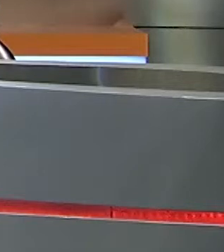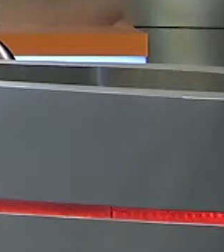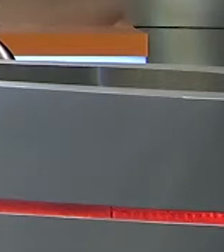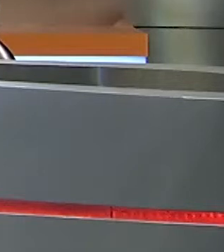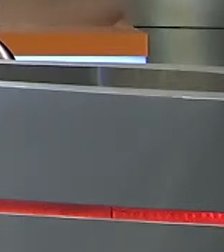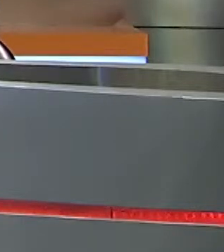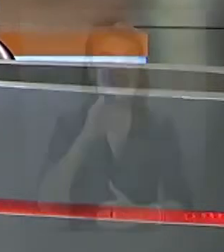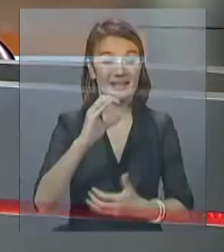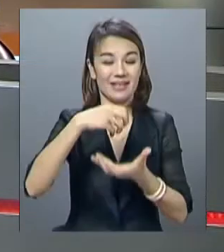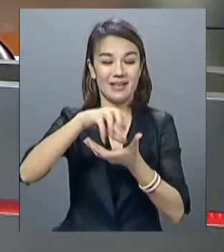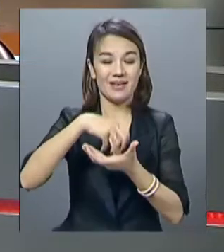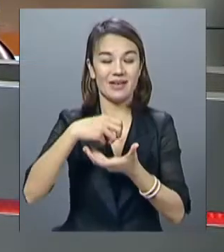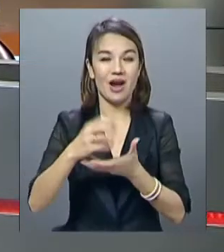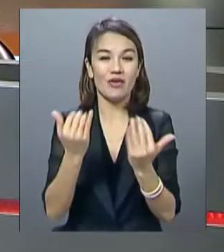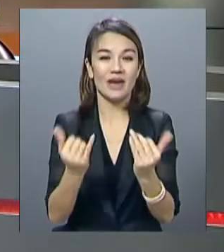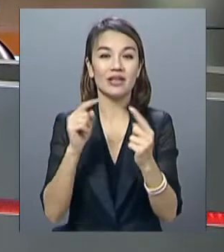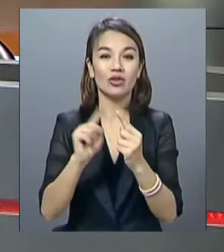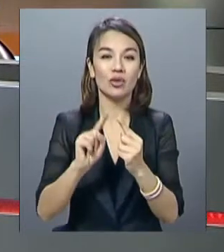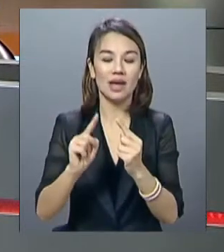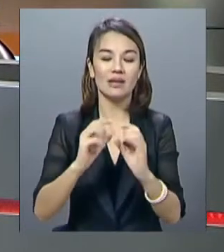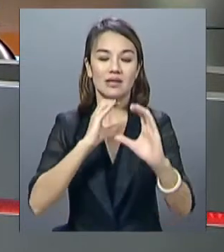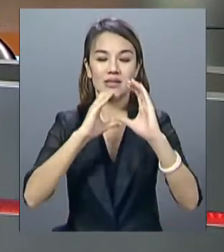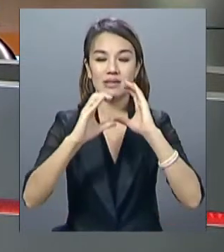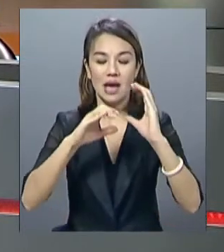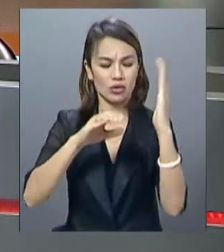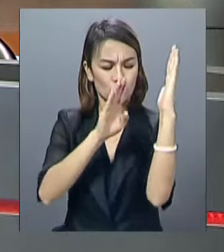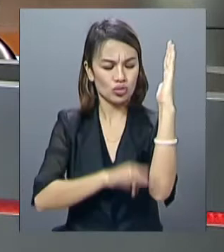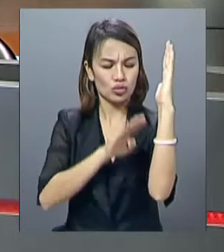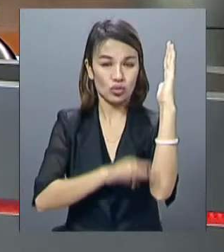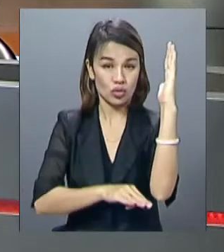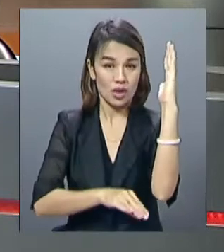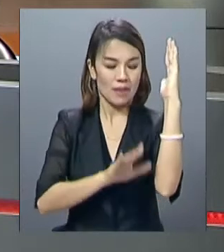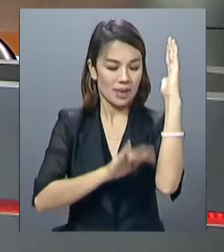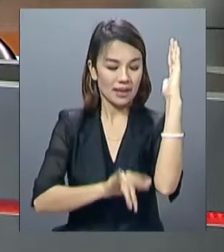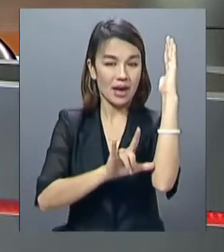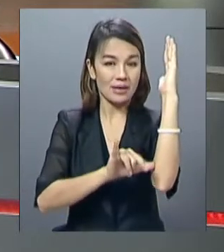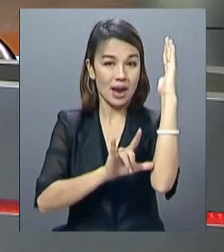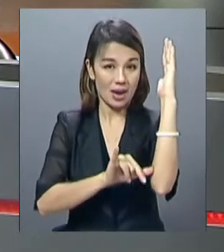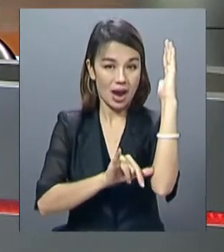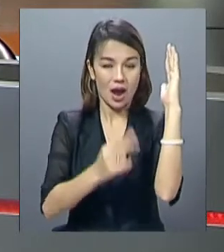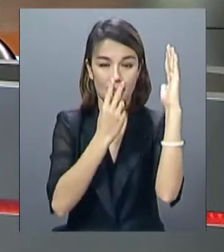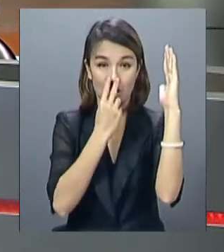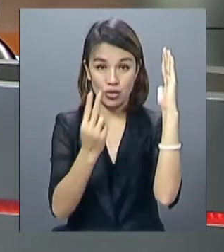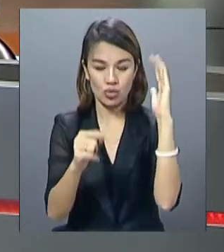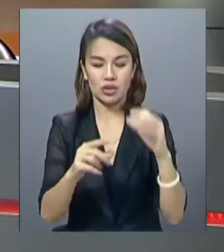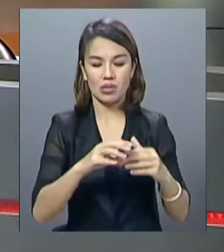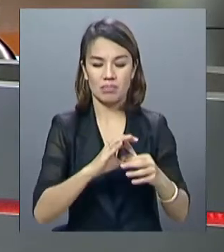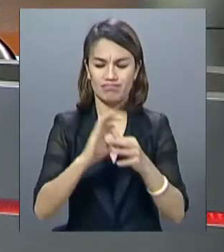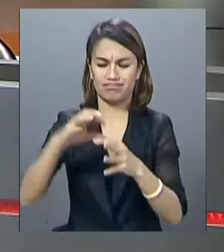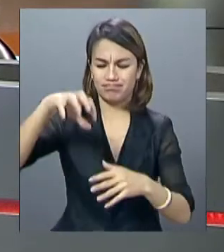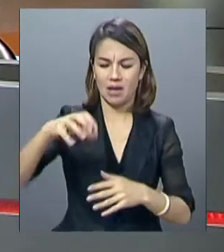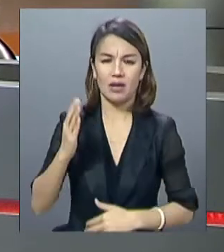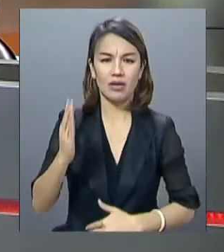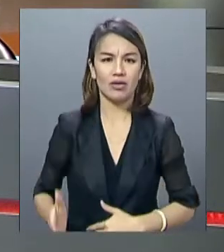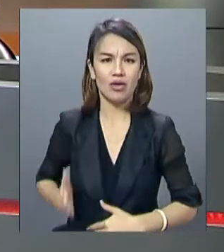เจนสิริพอร์เตอร์วันนี้นะคะนักสื่อสารชุมชนชายแดนใต้มหาวิทยาลัยราชภัฏยะลาจะพาไปที่สถานีรถไฟยะลาค่ะเพื่อไปสัมผัสกับ